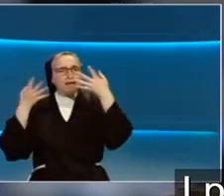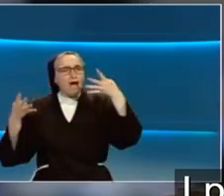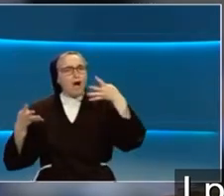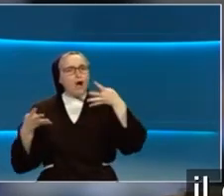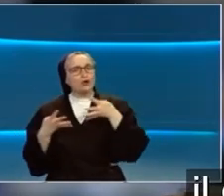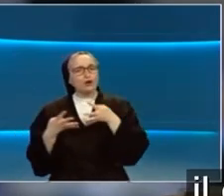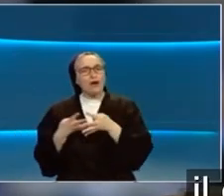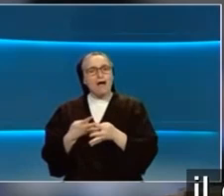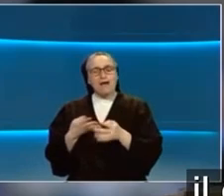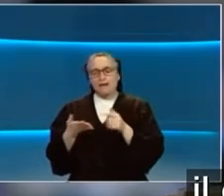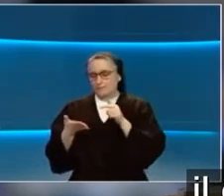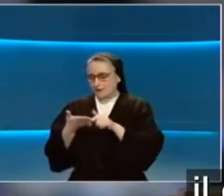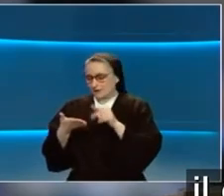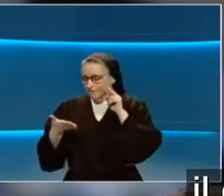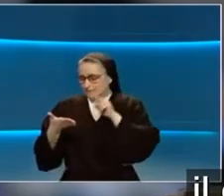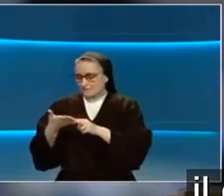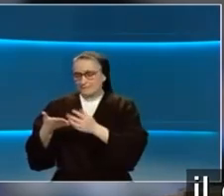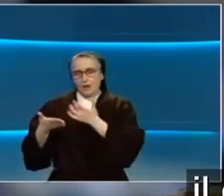lucidum,